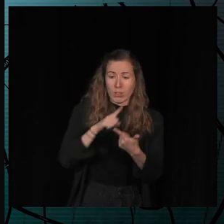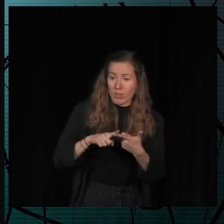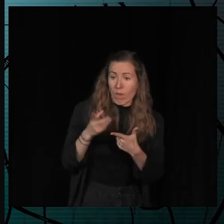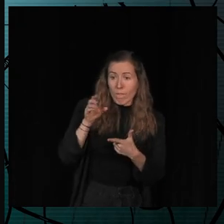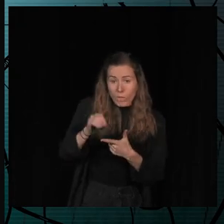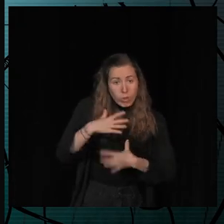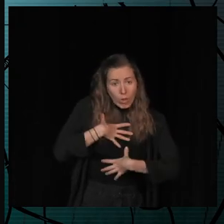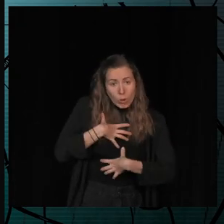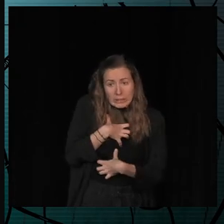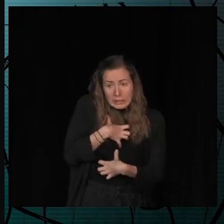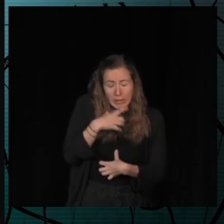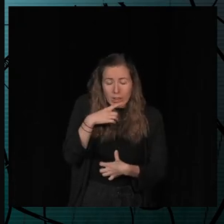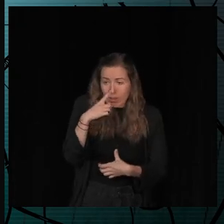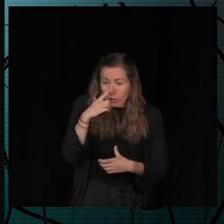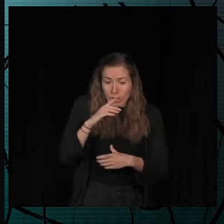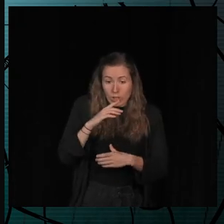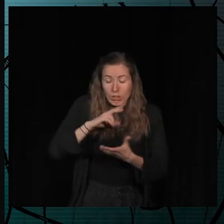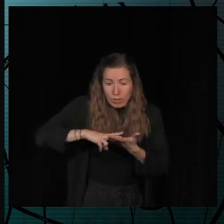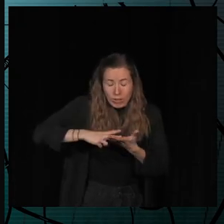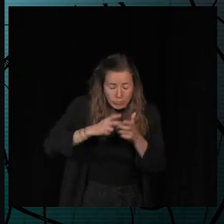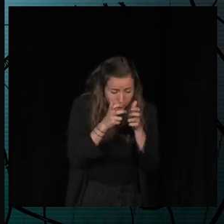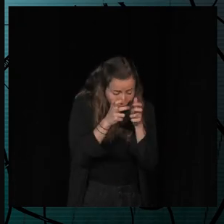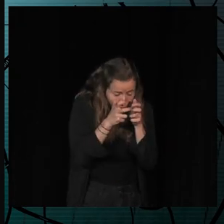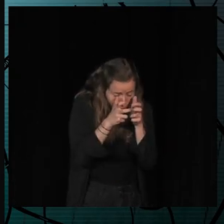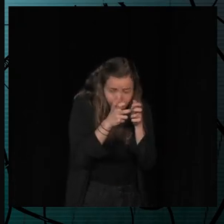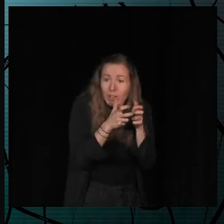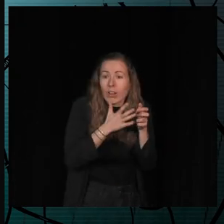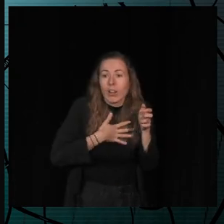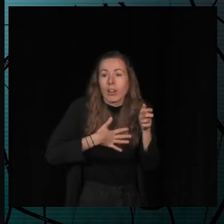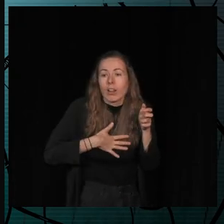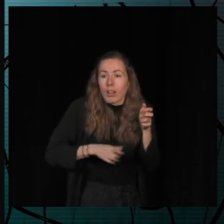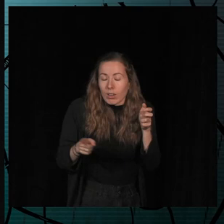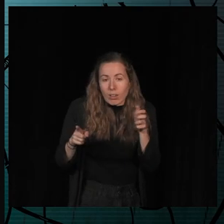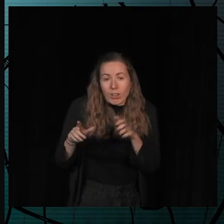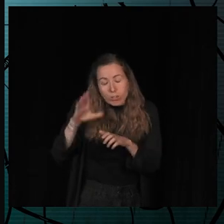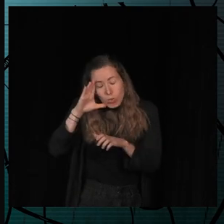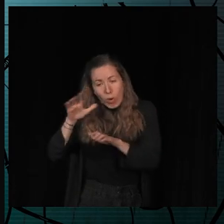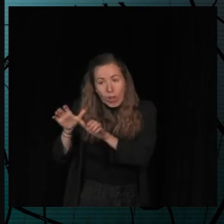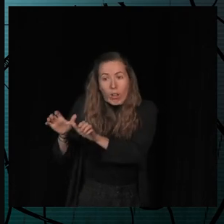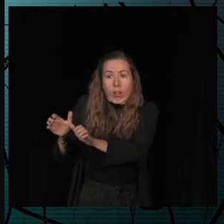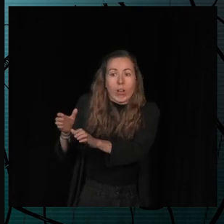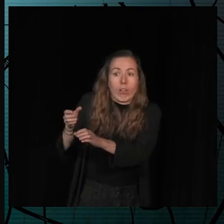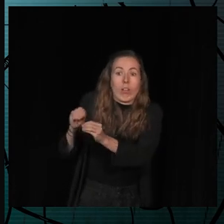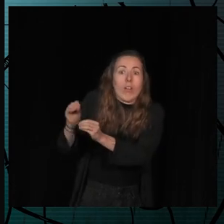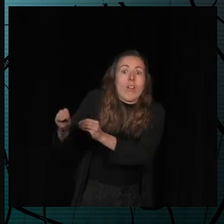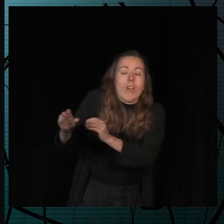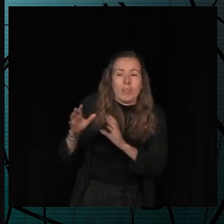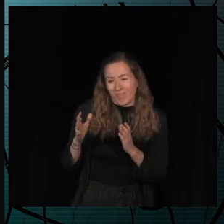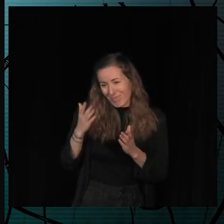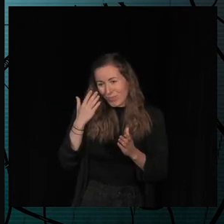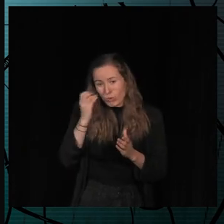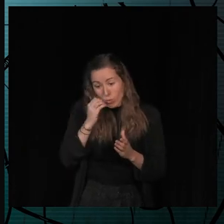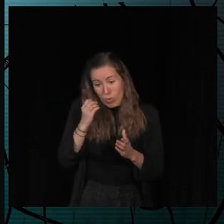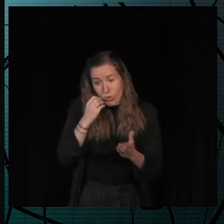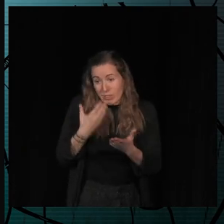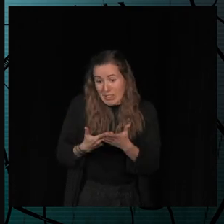qu'ils vont rester pendant des heures et des heures sur leur jeux vidéo et donc pas aller se coucher et très souvent on voit bien que la causalité